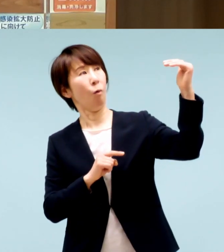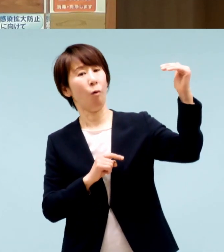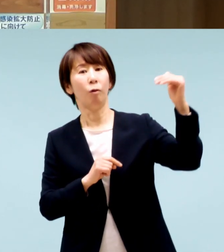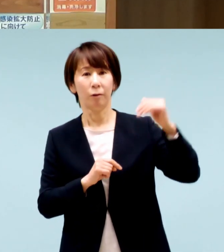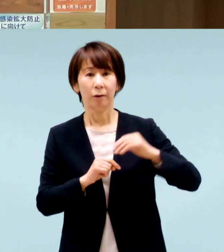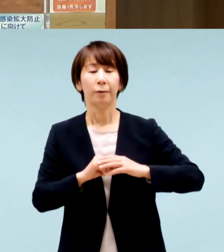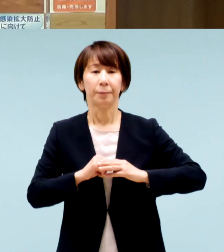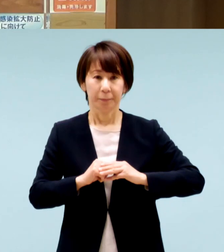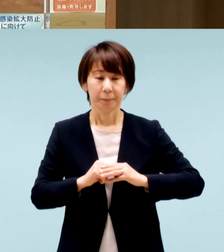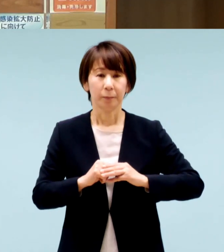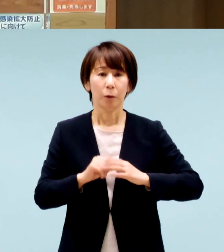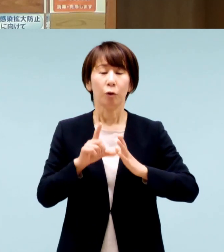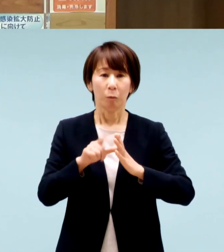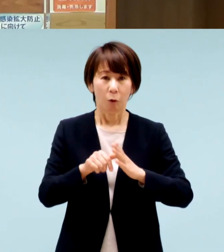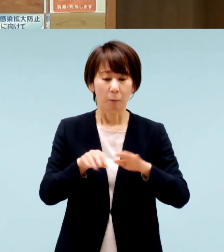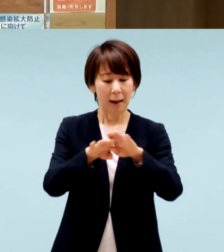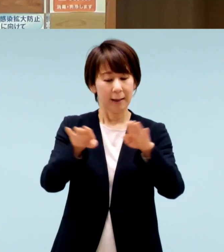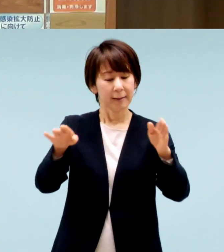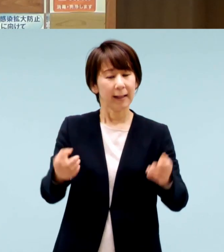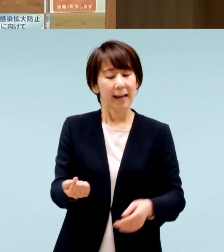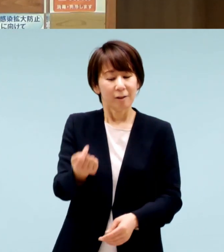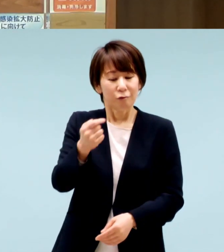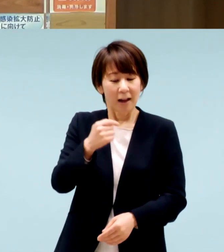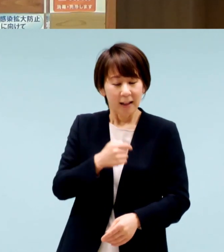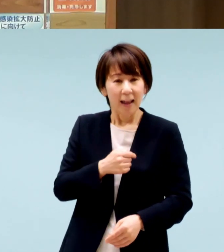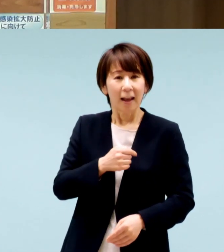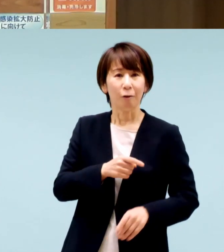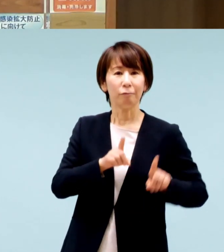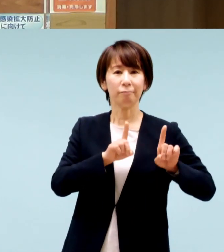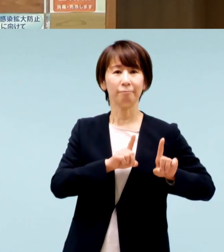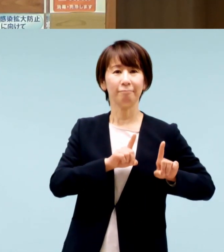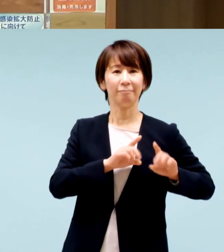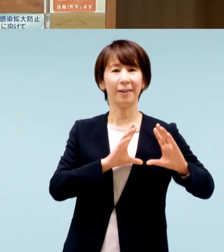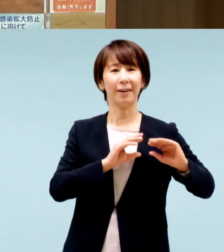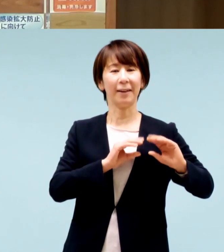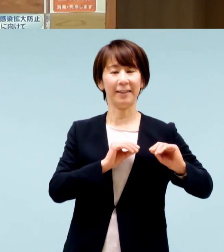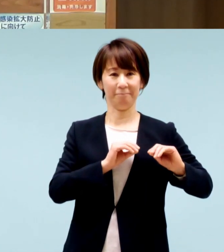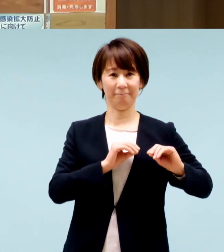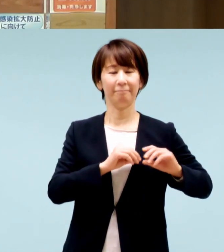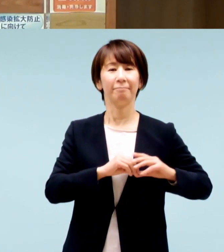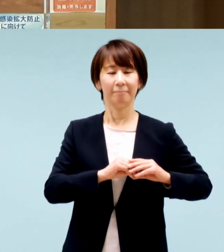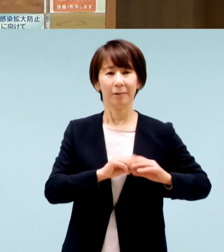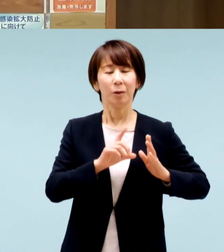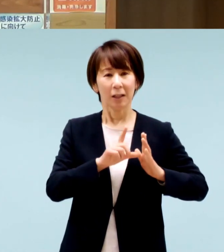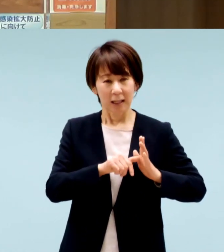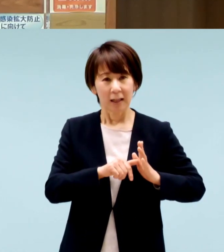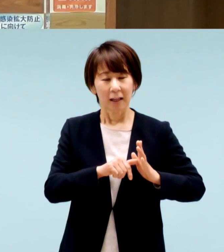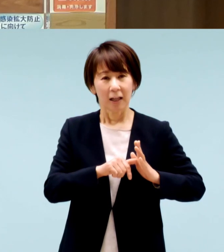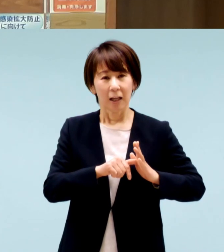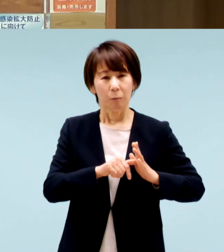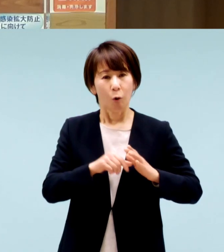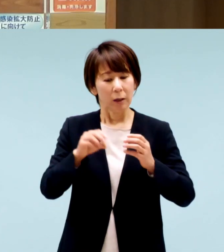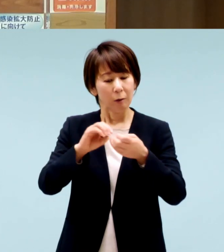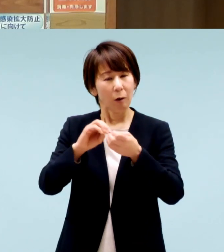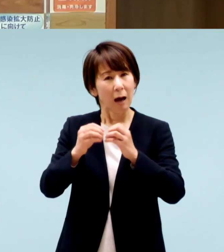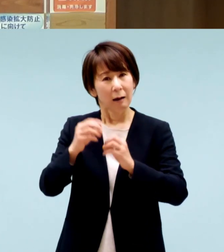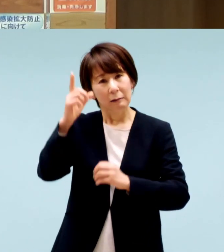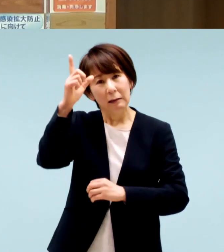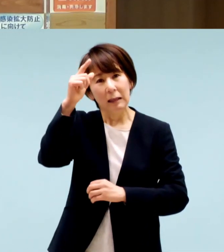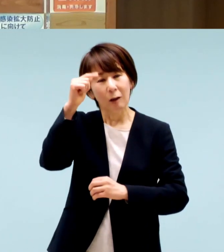のステージ裏で話した時に、その当時黄色いユニフォームの発表だったんですけども